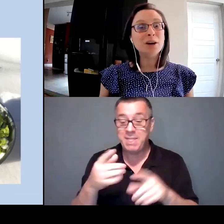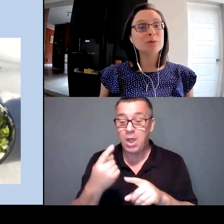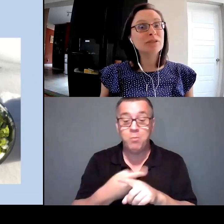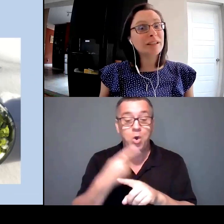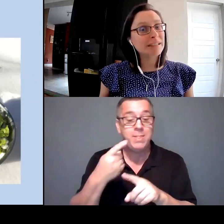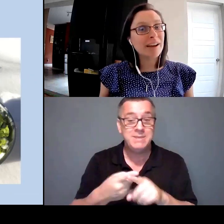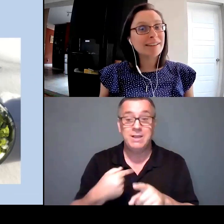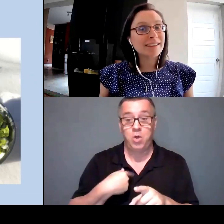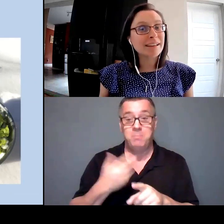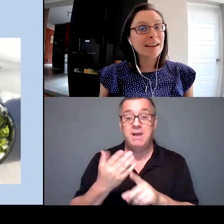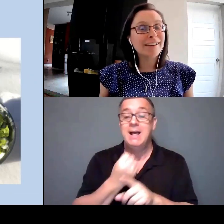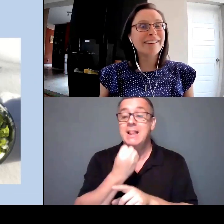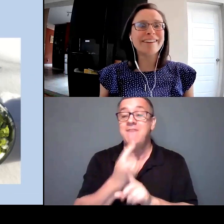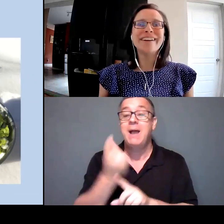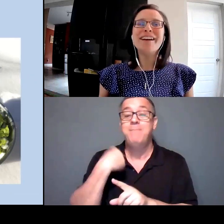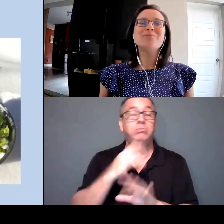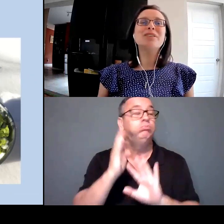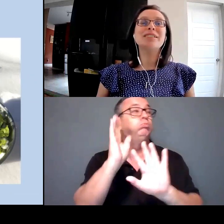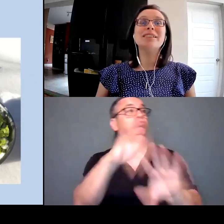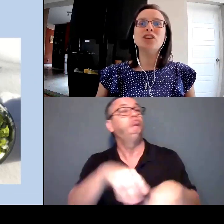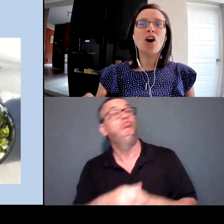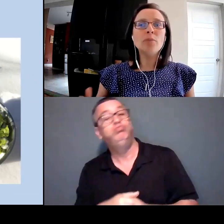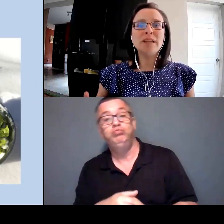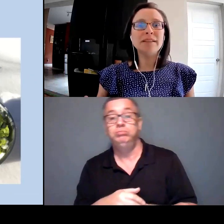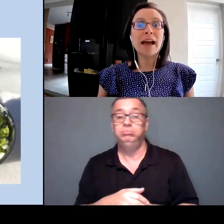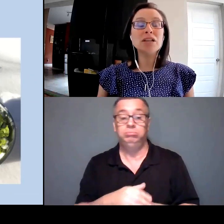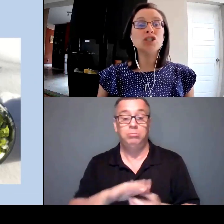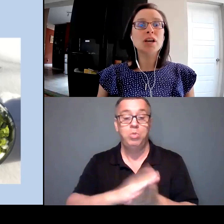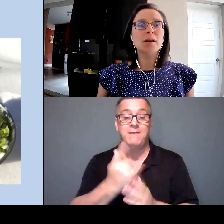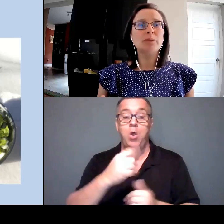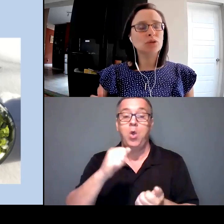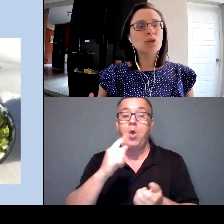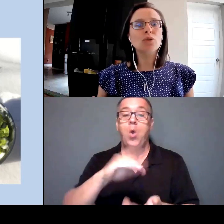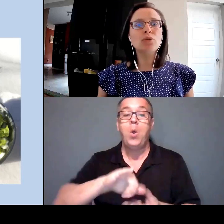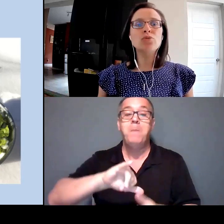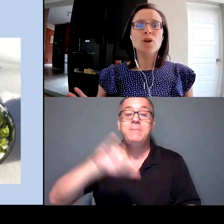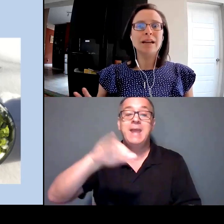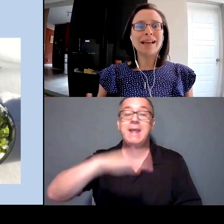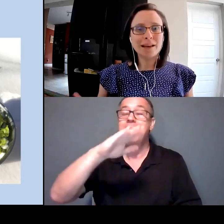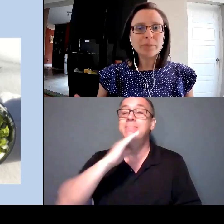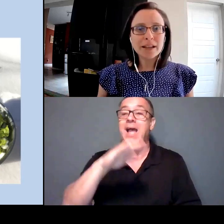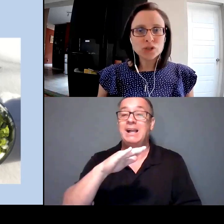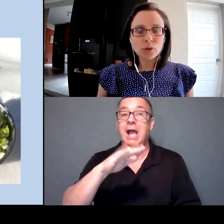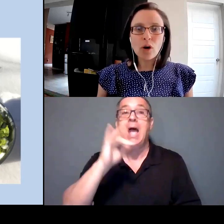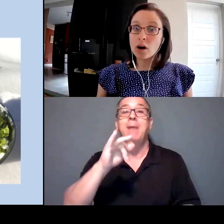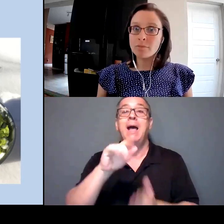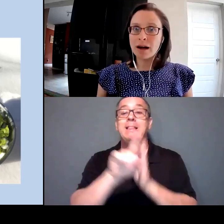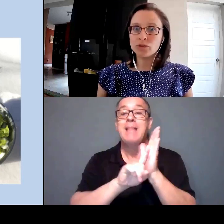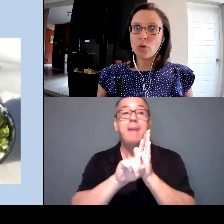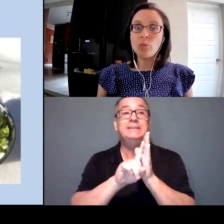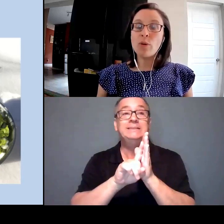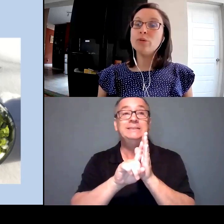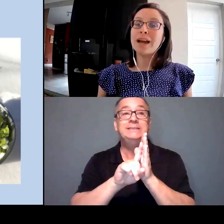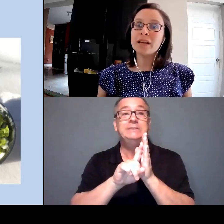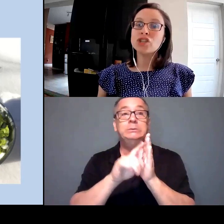demi, comme j'ai fait l'hiver dernier, puis qu'il y a un pied de neige, puis que tout d'un coup, la température augmente